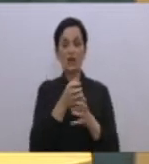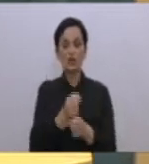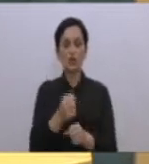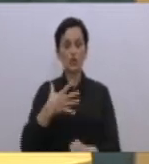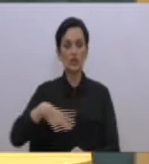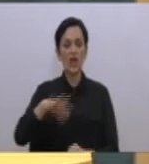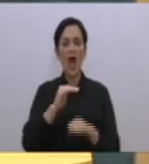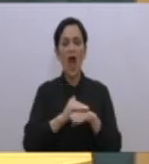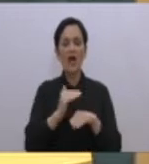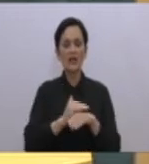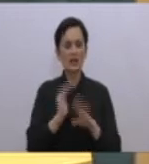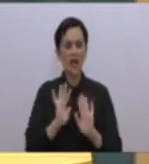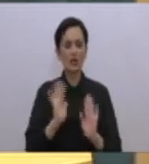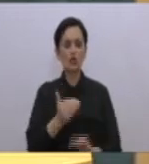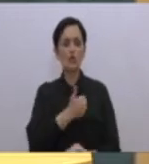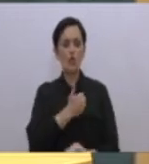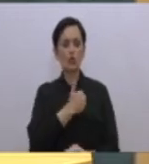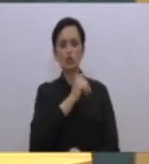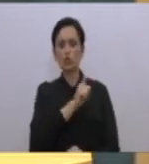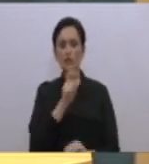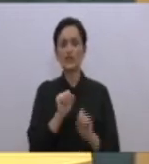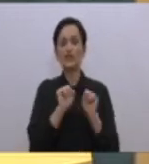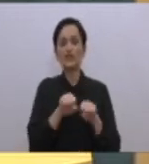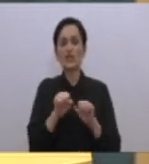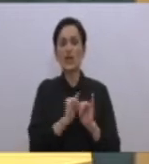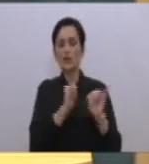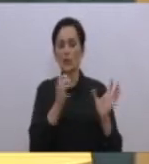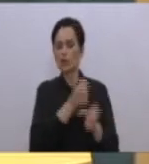საქართველოს არაკეთილის მოსურნეთა შესაძლებლობები.